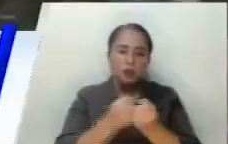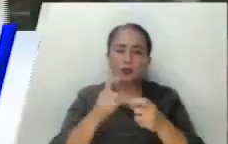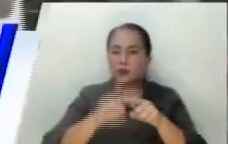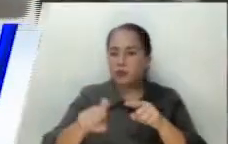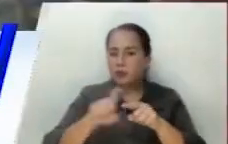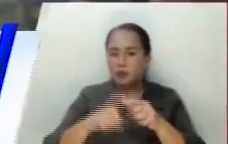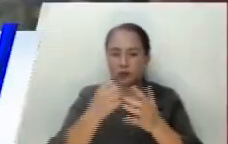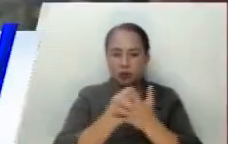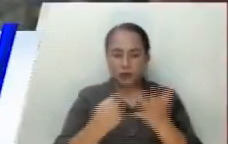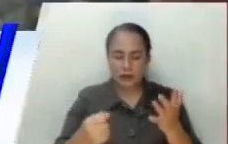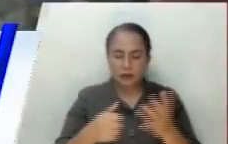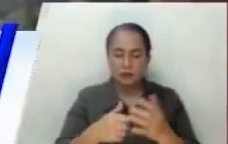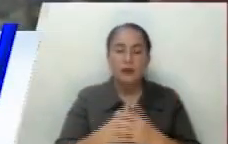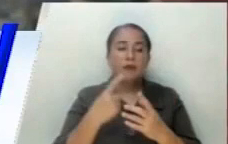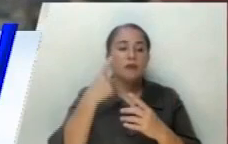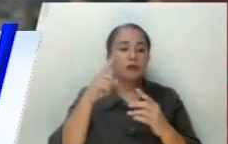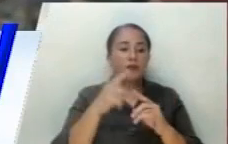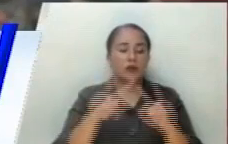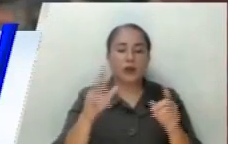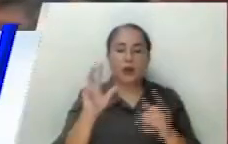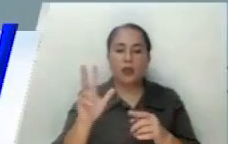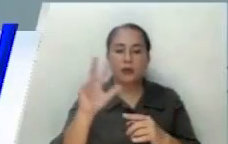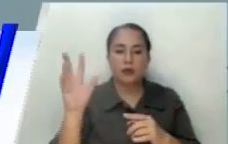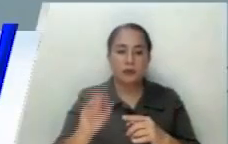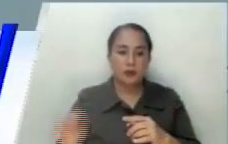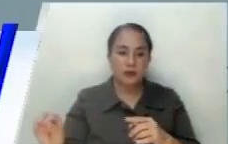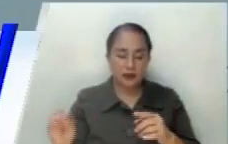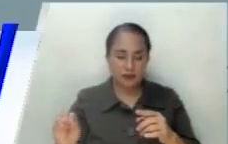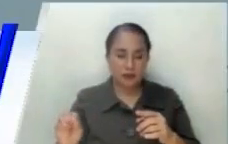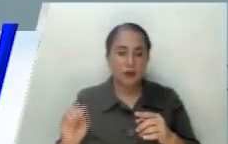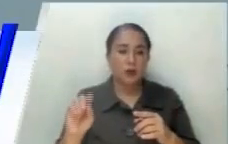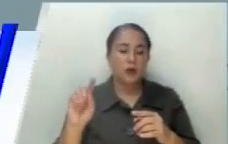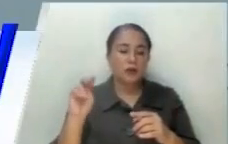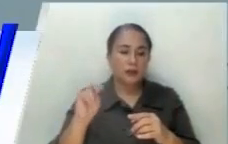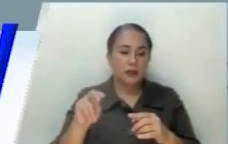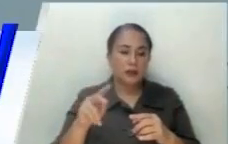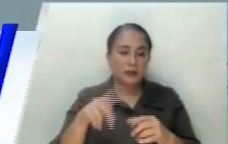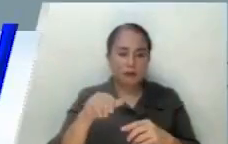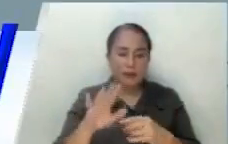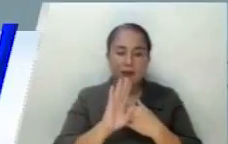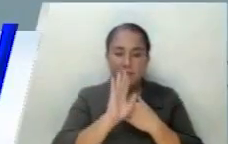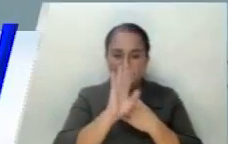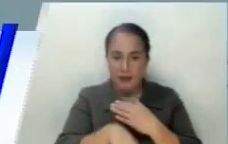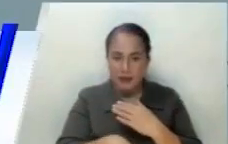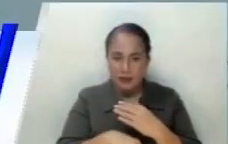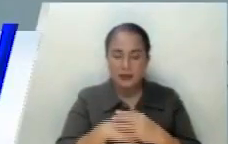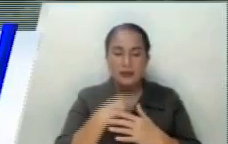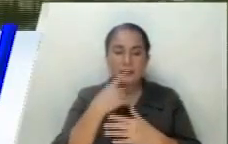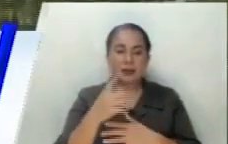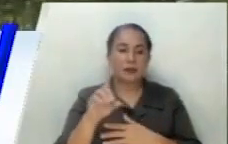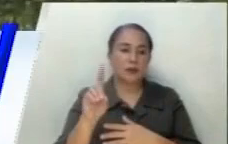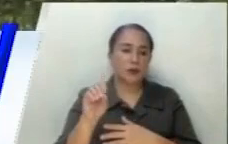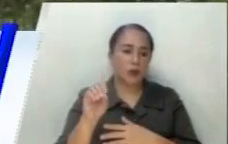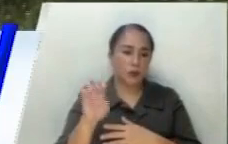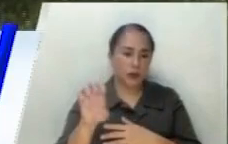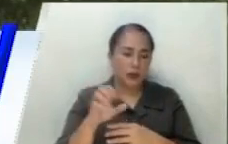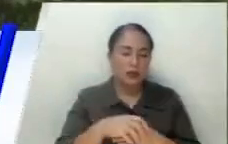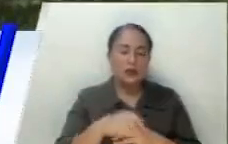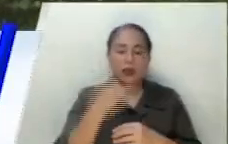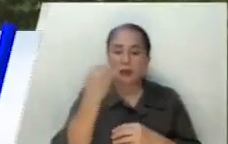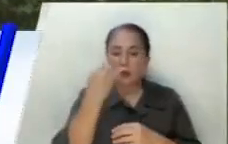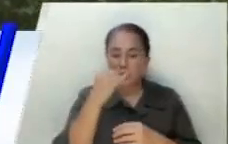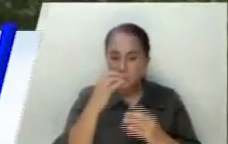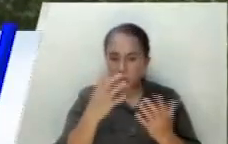sa Ngayon 30% pa lang ng kuryenteng kailangan ng Panay ang naibalik at ayon sa Doe ang Iloilo City